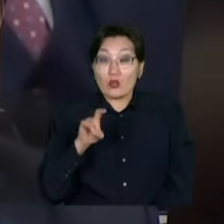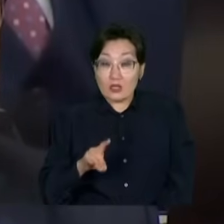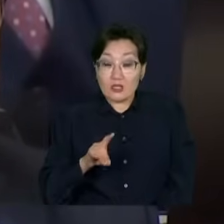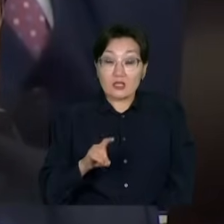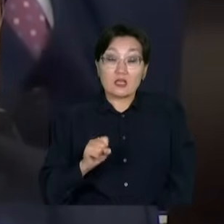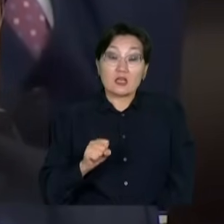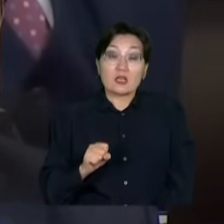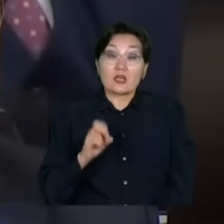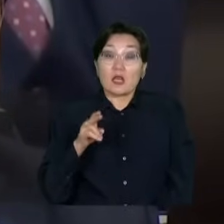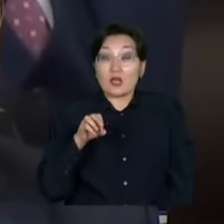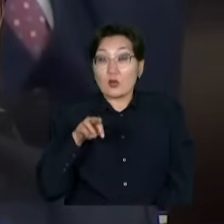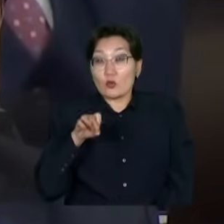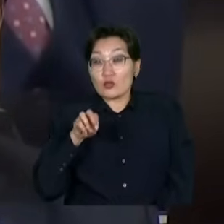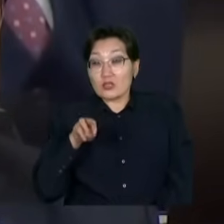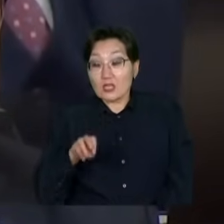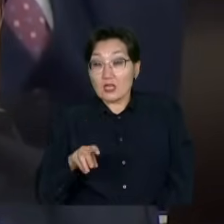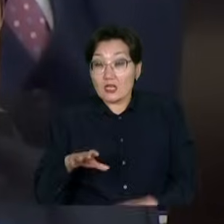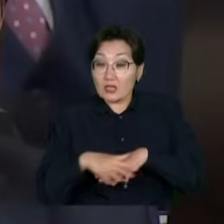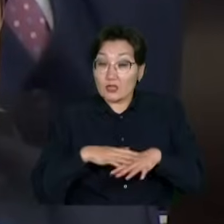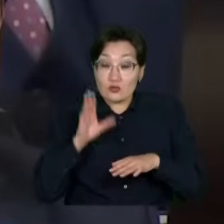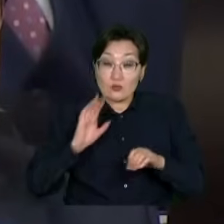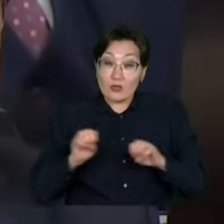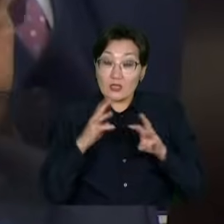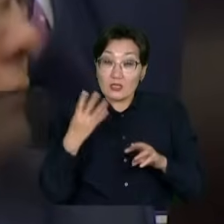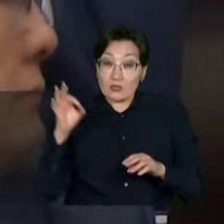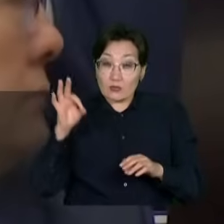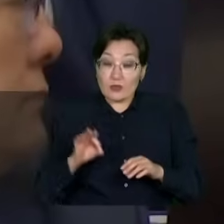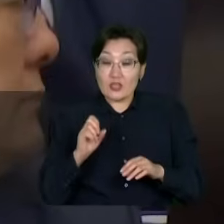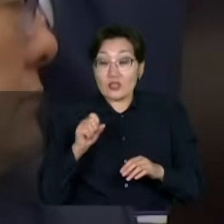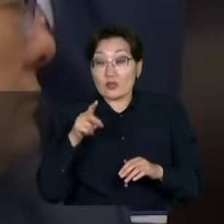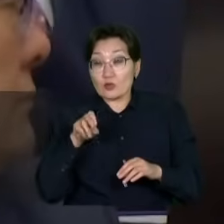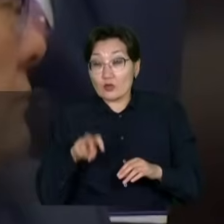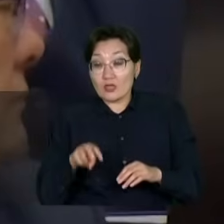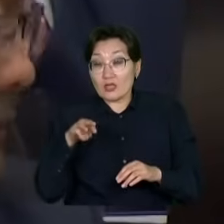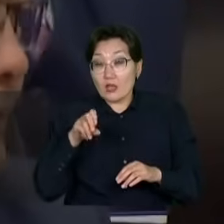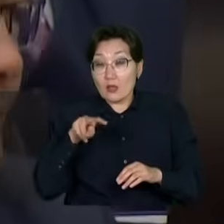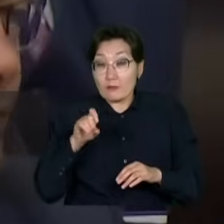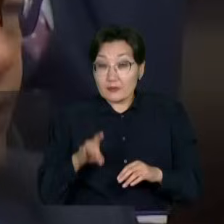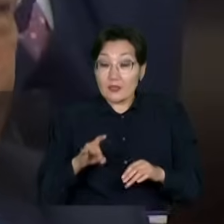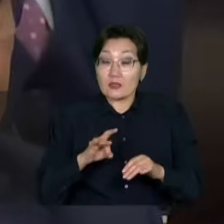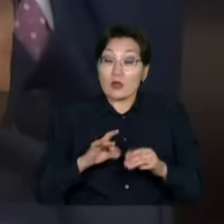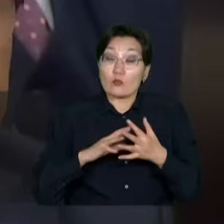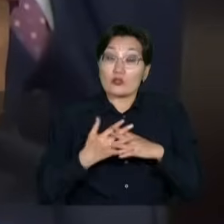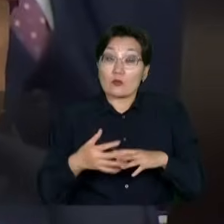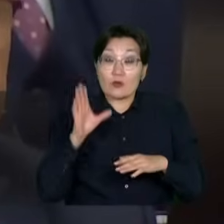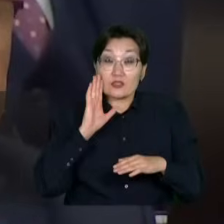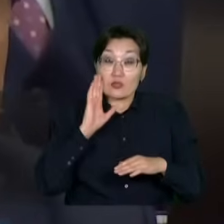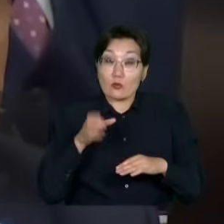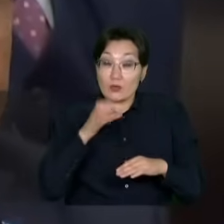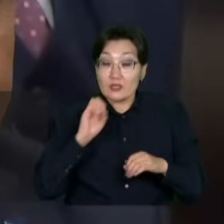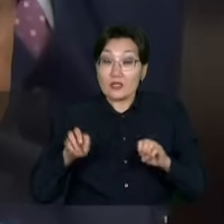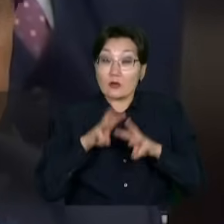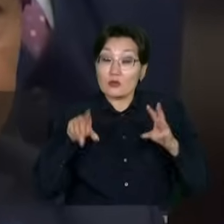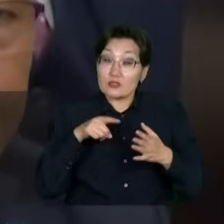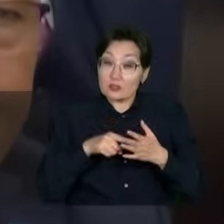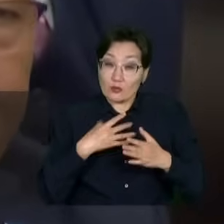ауылдарының ауыз сумен қамтылуы тек 40% ғана құрайды. Егіндікөл және Талапкер ауылдарында осы ауыз сумен қамтамасыз ету